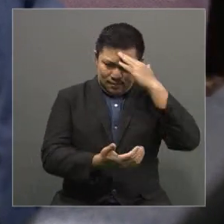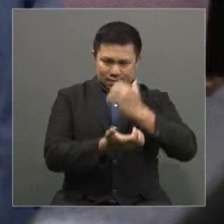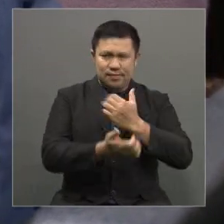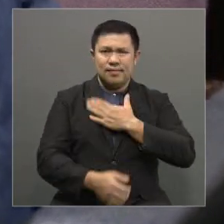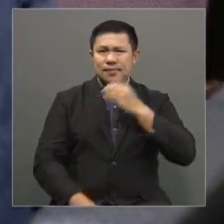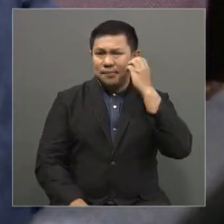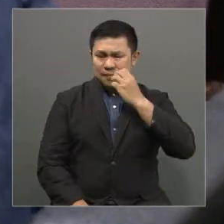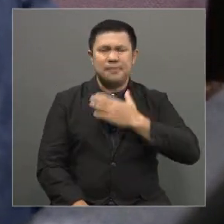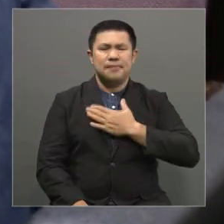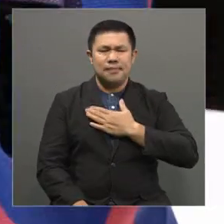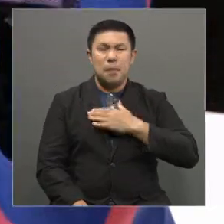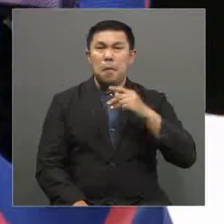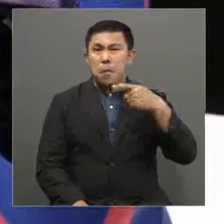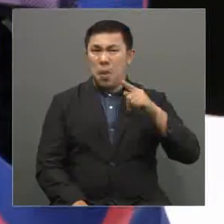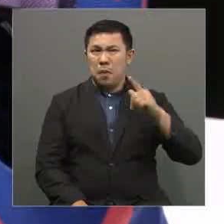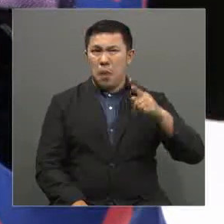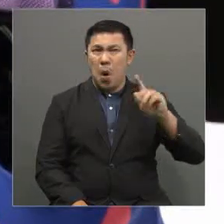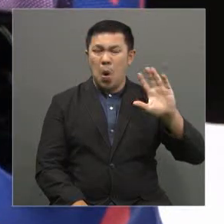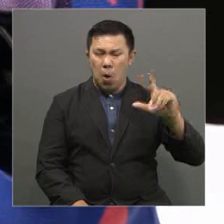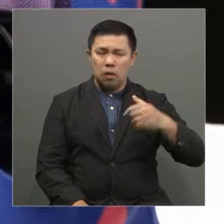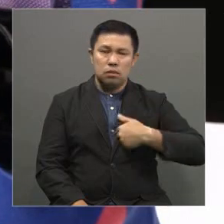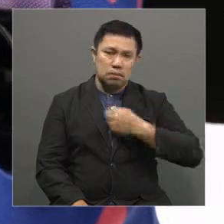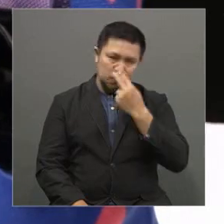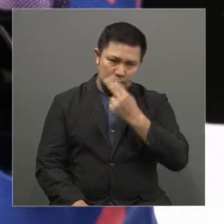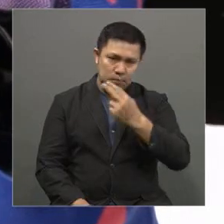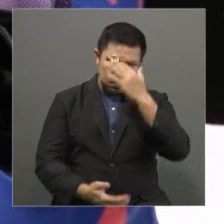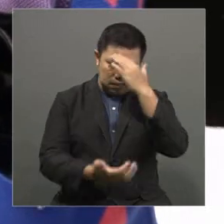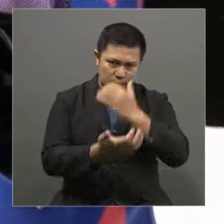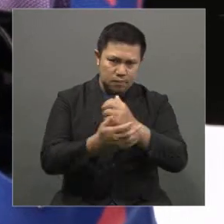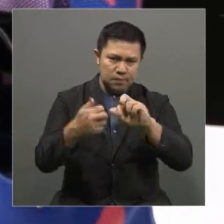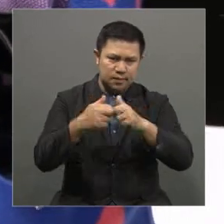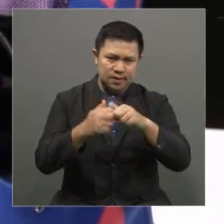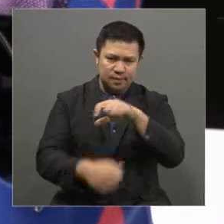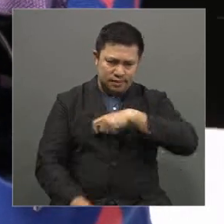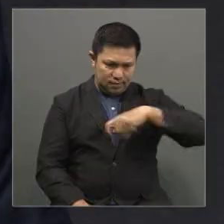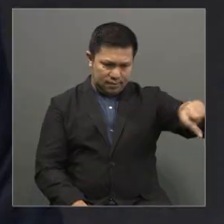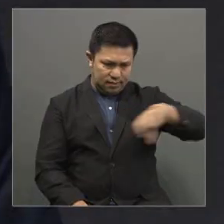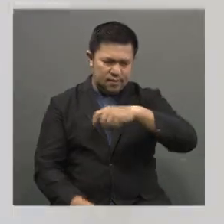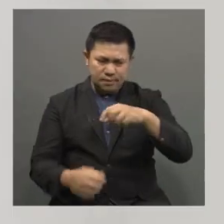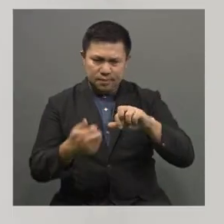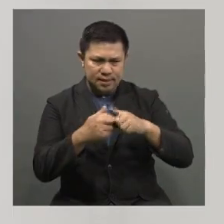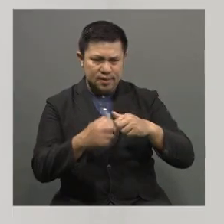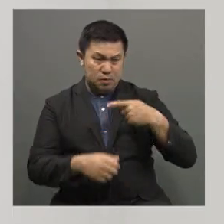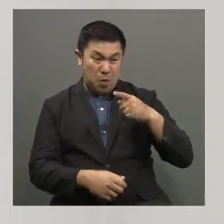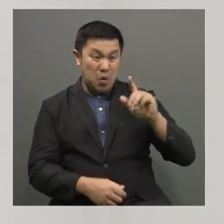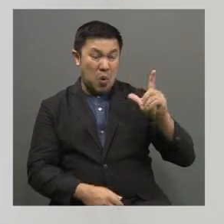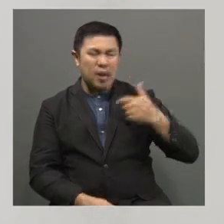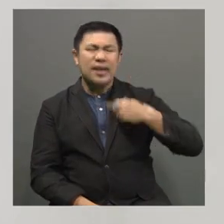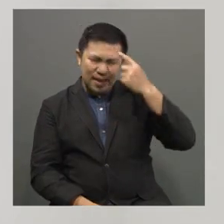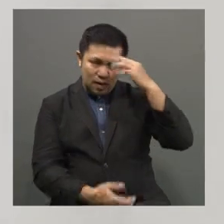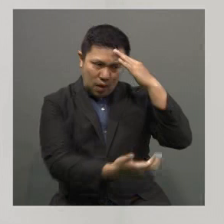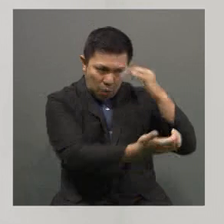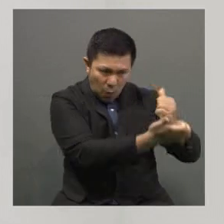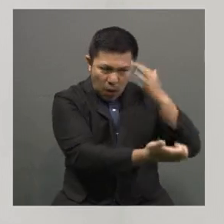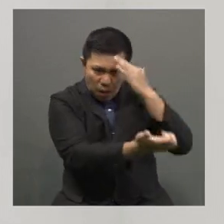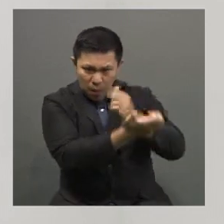ปปชเองก็มองว่าคดีนี้เป็นกรณีที่ตำรวจทะเลาะกันเองค่ะเเป็น